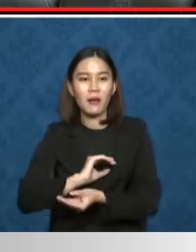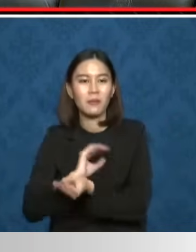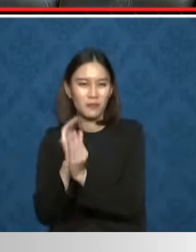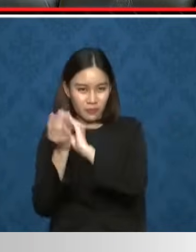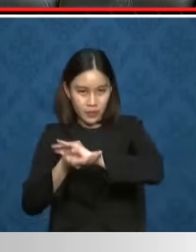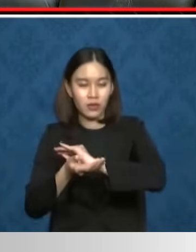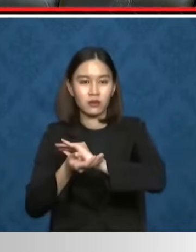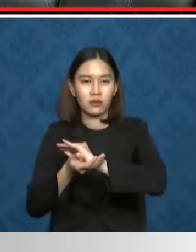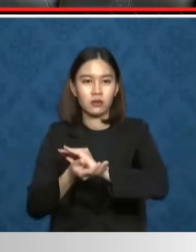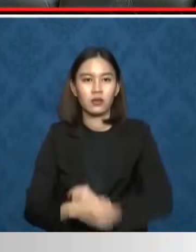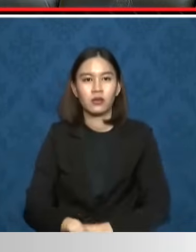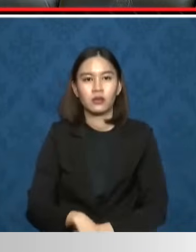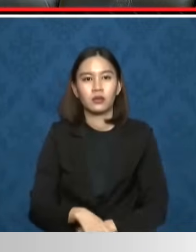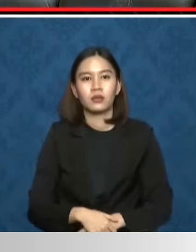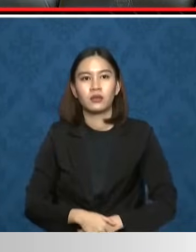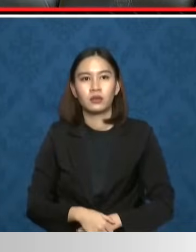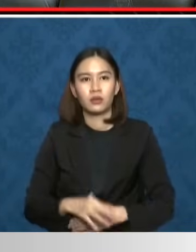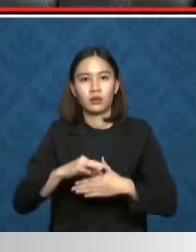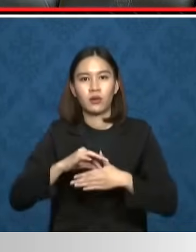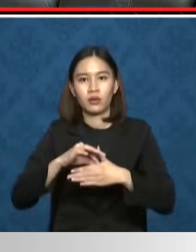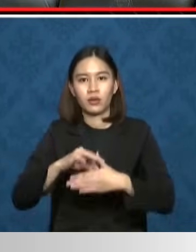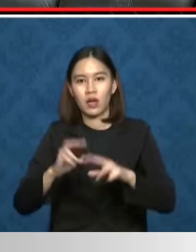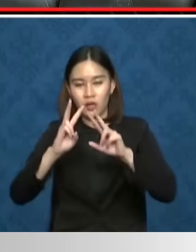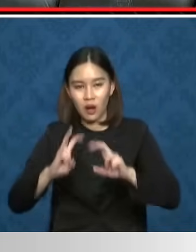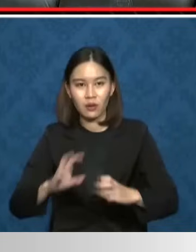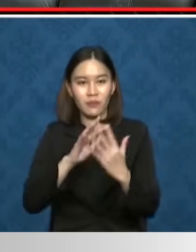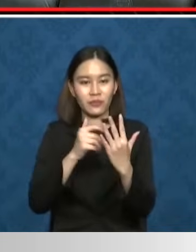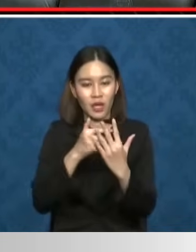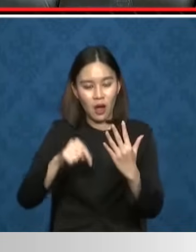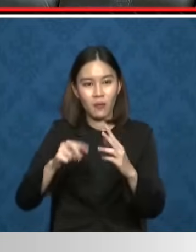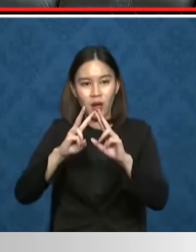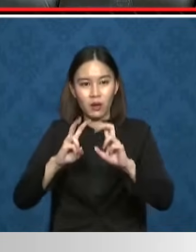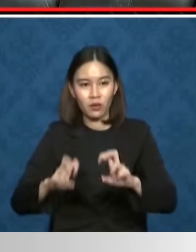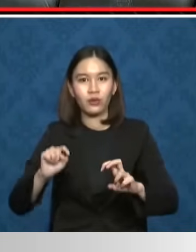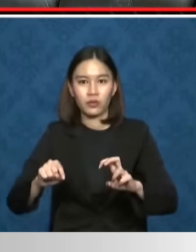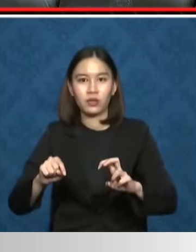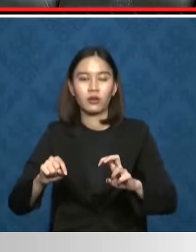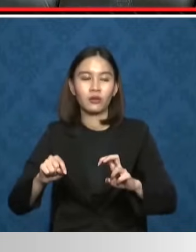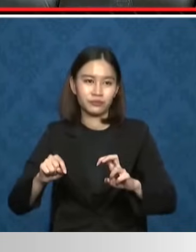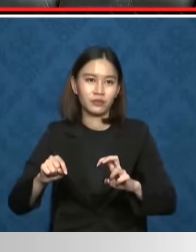ครับและเมื่อได้นำไฟล์ออกมาวิเคราะห์ครับก็เกิดคำถามนะครับในร่